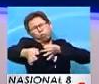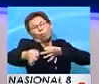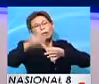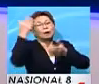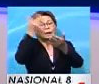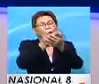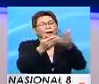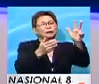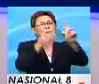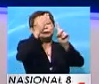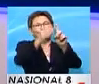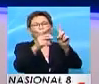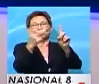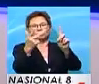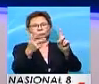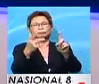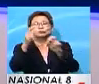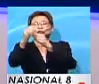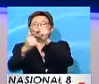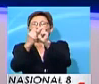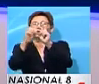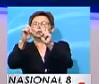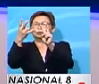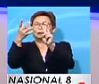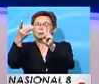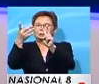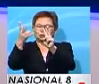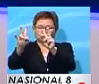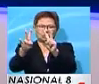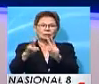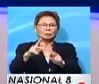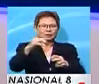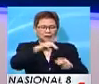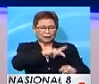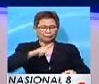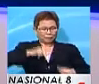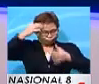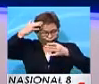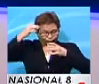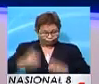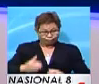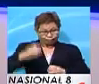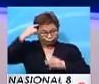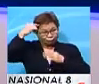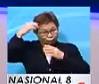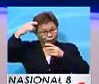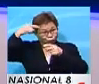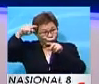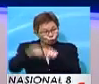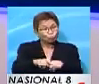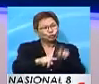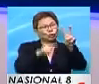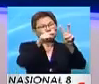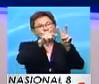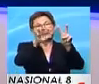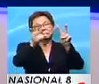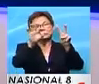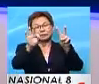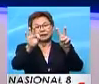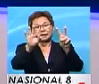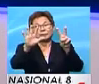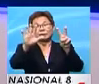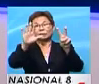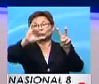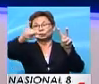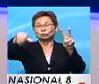31 Mac depan ketetapan itu dipersetujui mesyuarat Kabinet semalam bagi membolehkan kesemua 2.95 juta